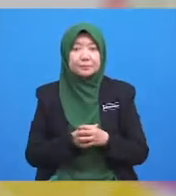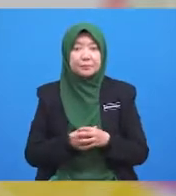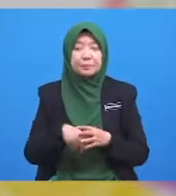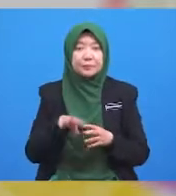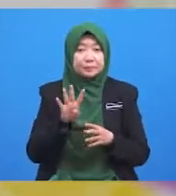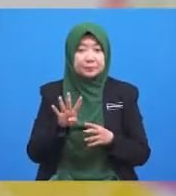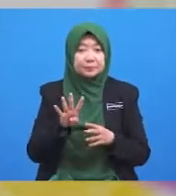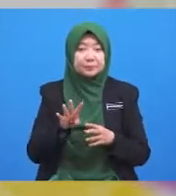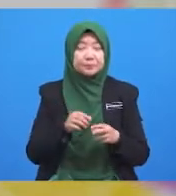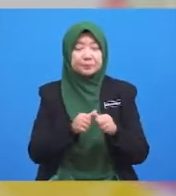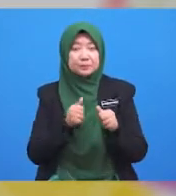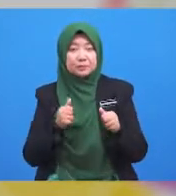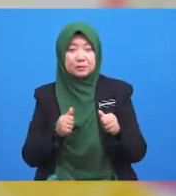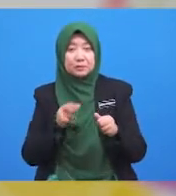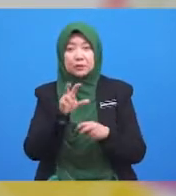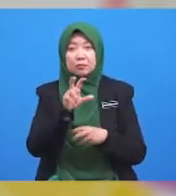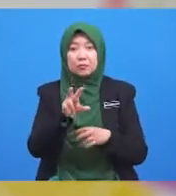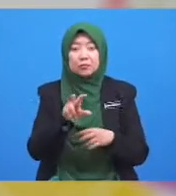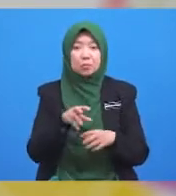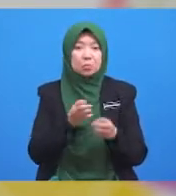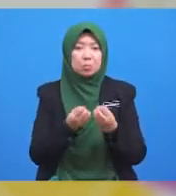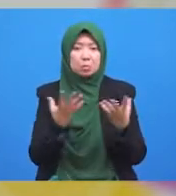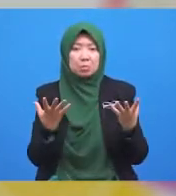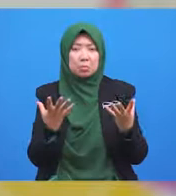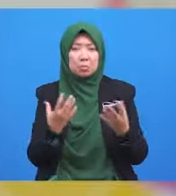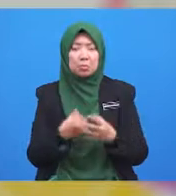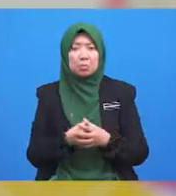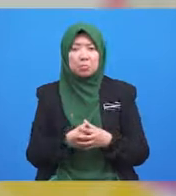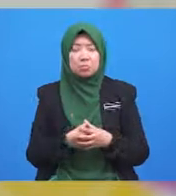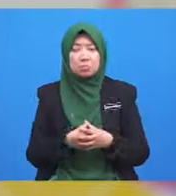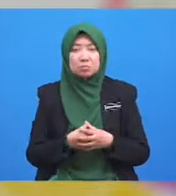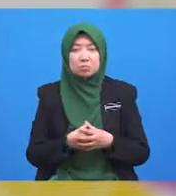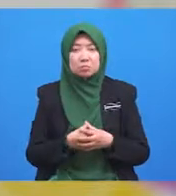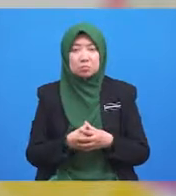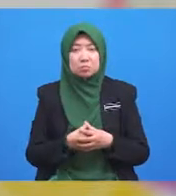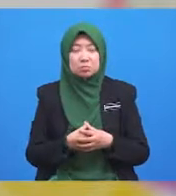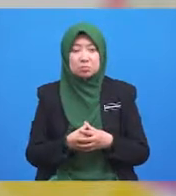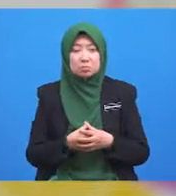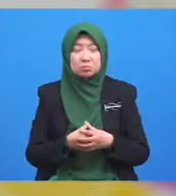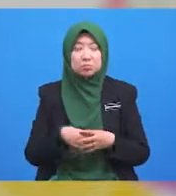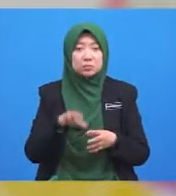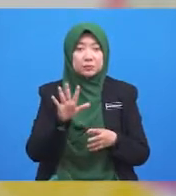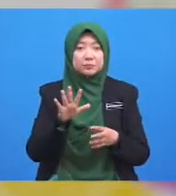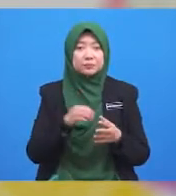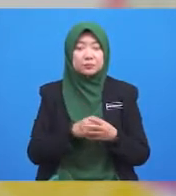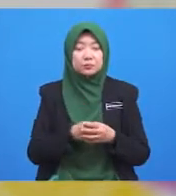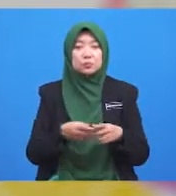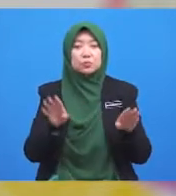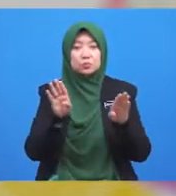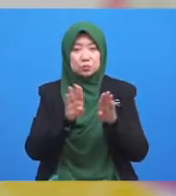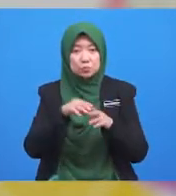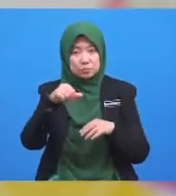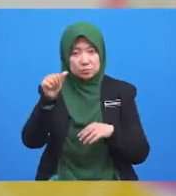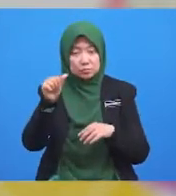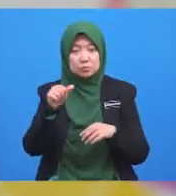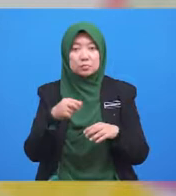4. Elakkan memasang terlalu banyak plug pada satu soket. 5. Tutup suis dengan